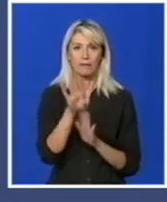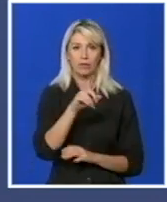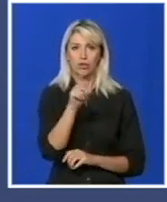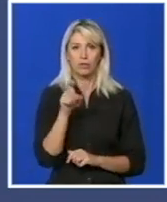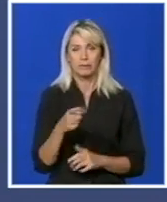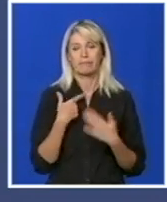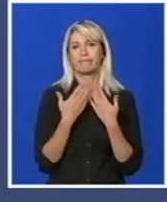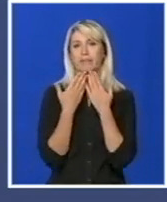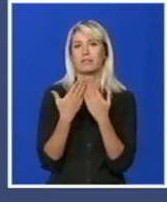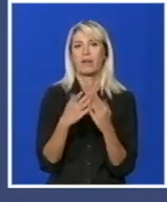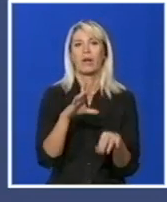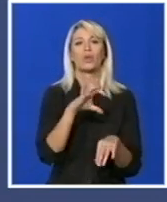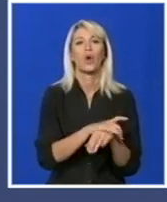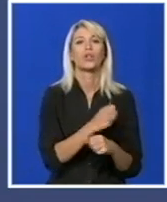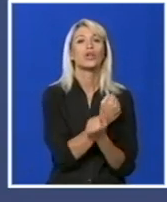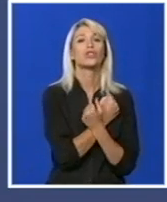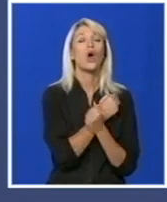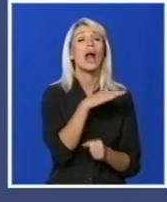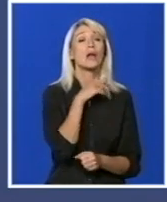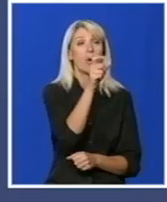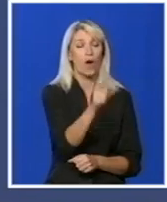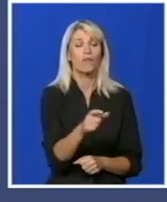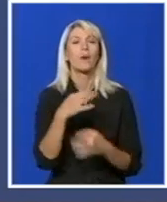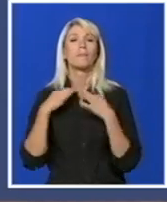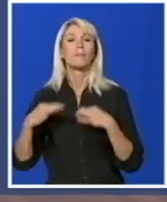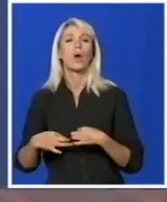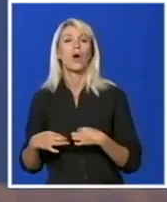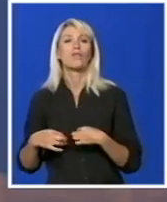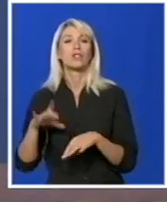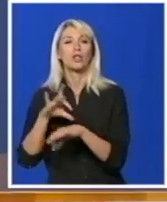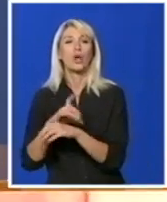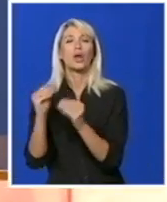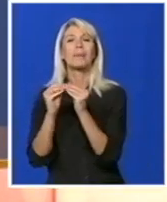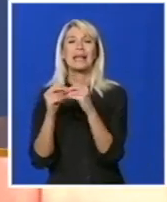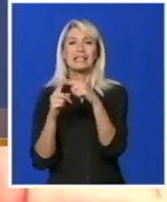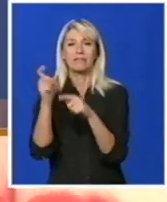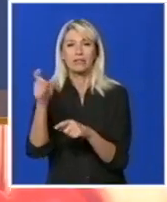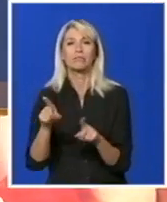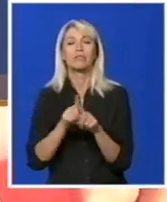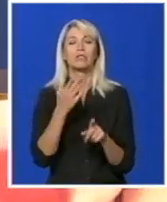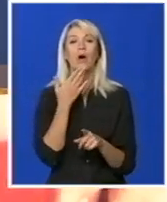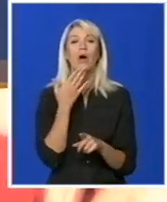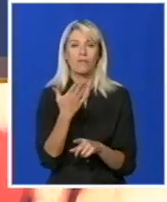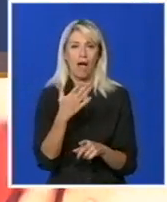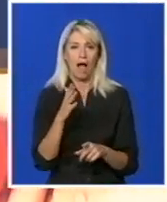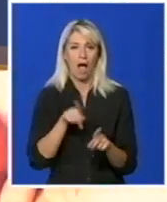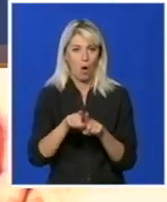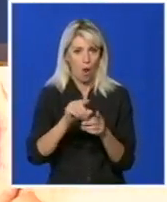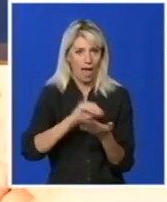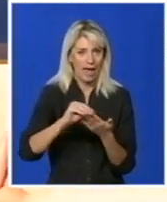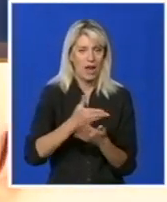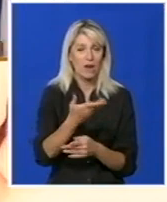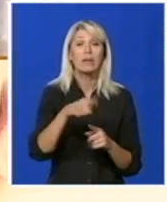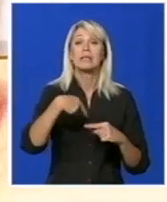se zahvaljujem doktoru Zoranu Gojkoviću i profesoru doktoru Branislavu Tiodoroviću. Hvala i vama, poštovane kolege.